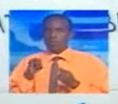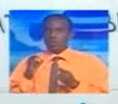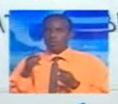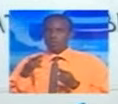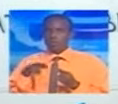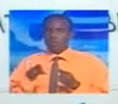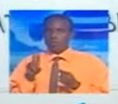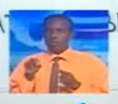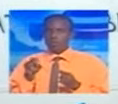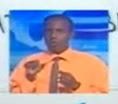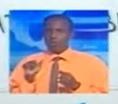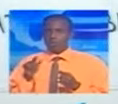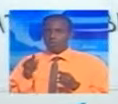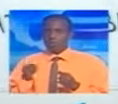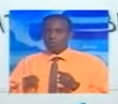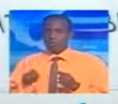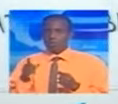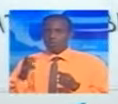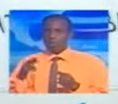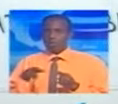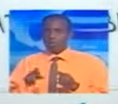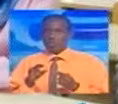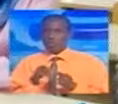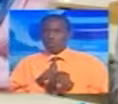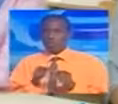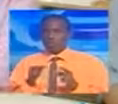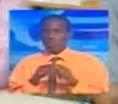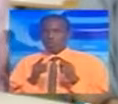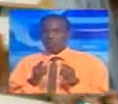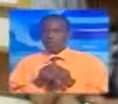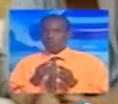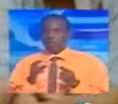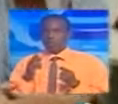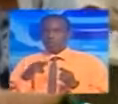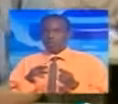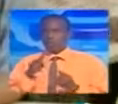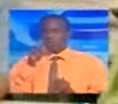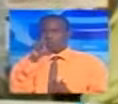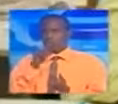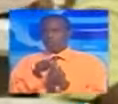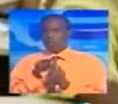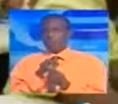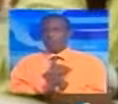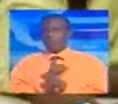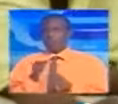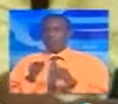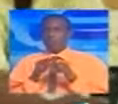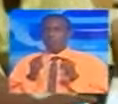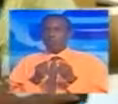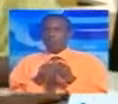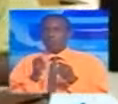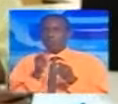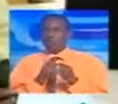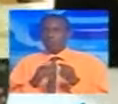publique qui a eu lieu à l'Institut national de l'administration publique, l'INAP. Cette formation a pour objectif de renforcer la capacité rédactionnelle en